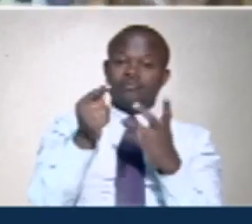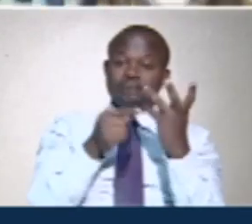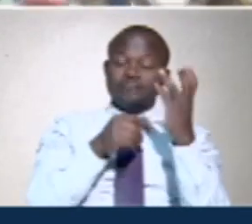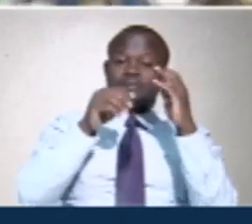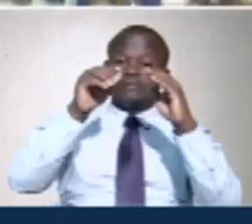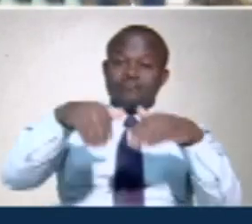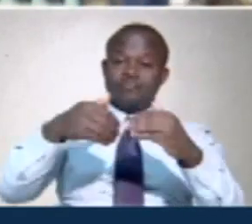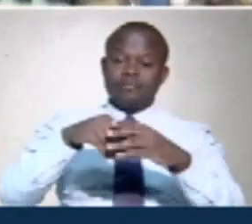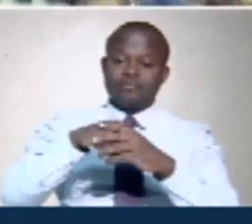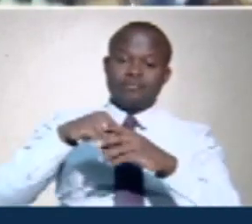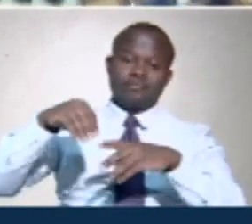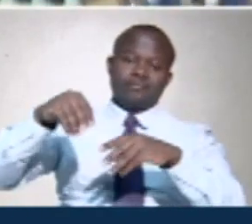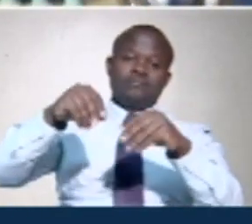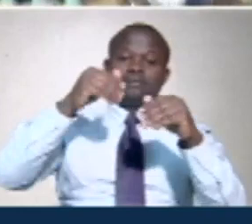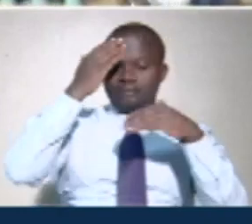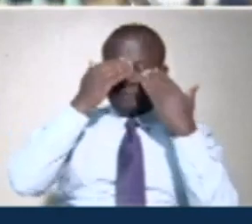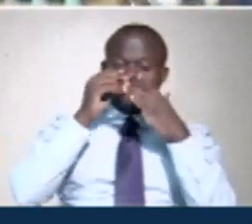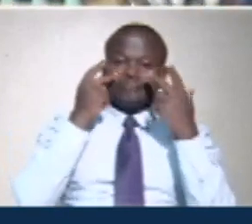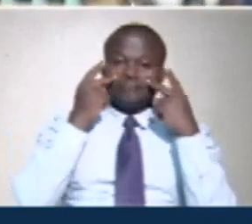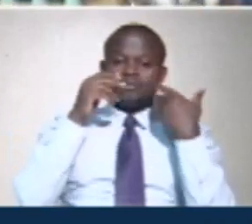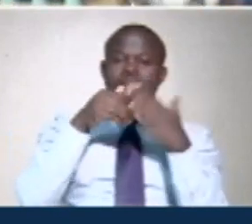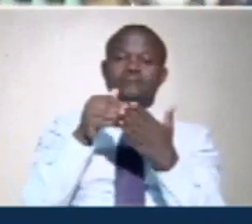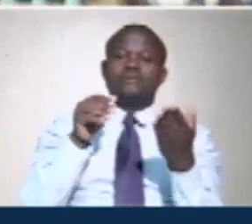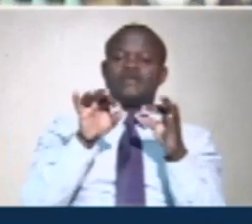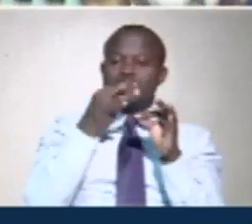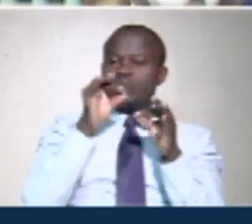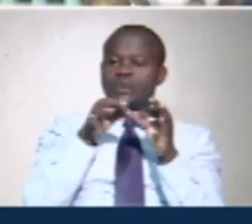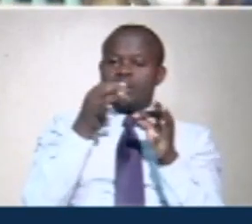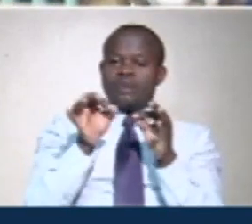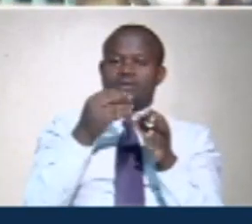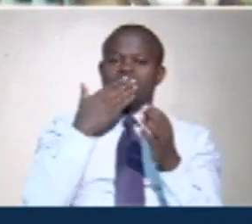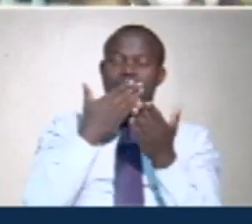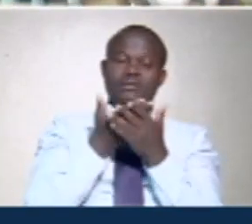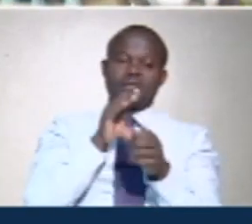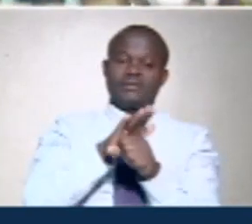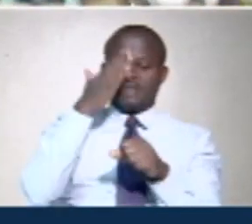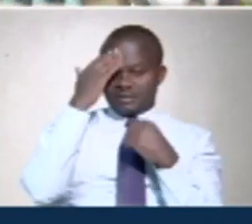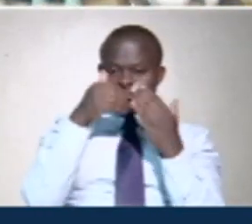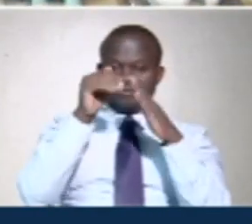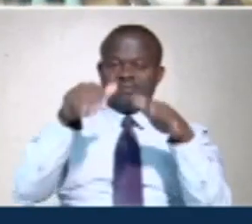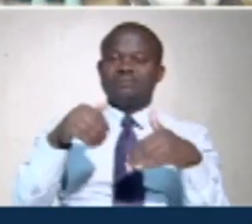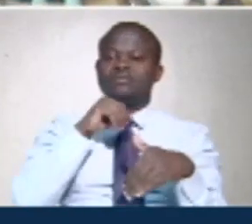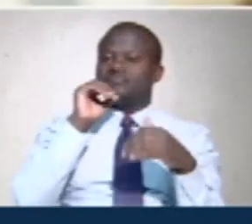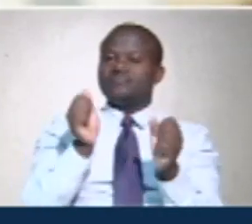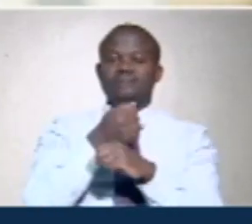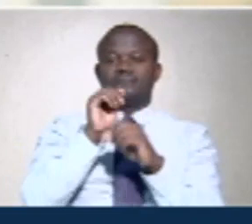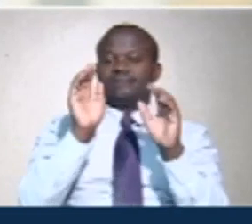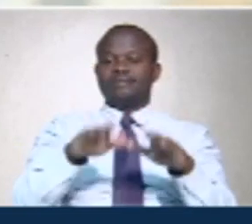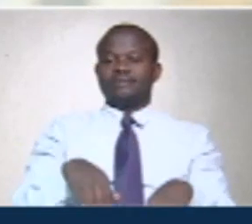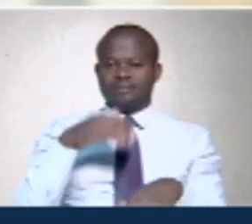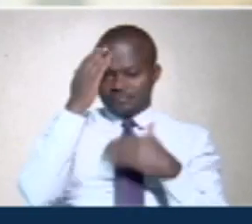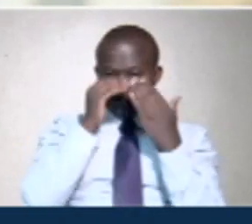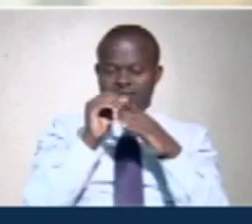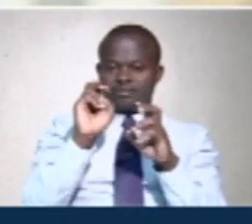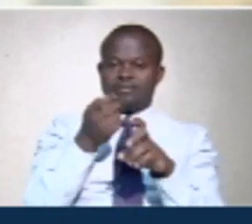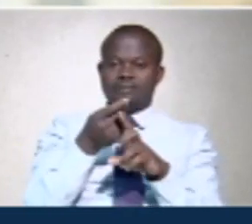amatungo dushyiramo kugira ngo turebe ko icyayi cyaba cyiza kuko twaragihinze ntituteze kukireka kuko amafaranga